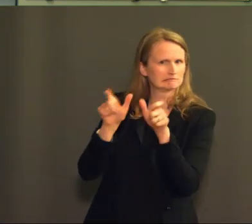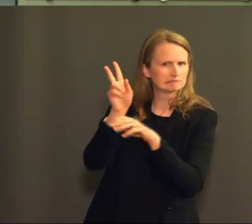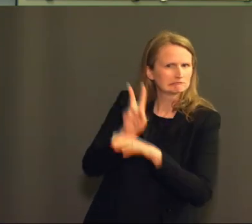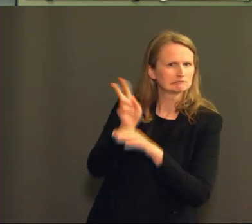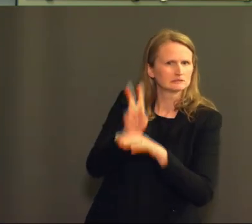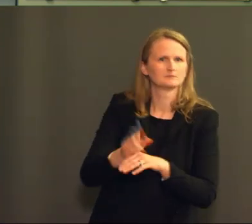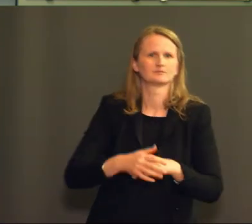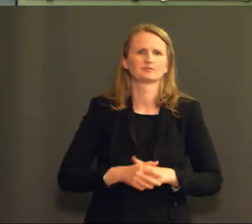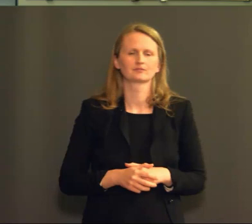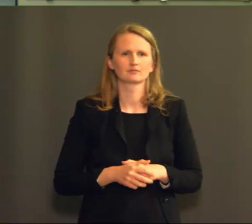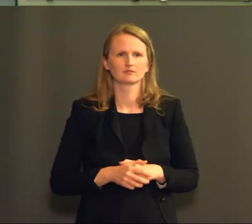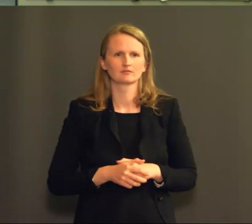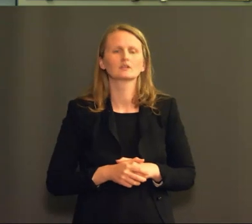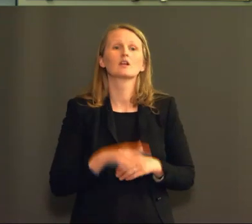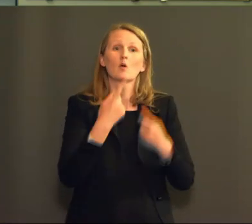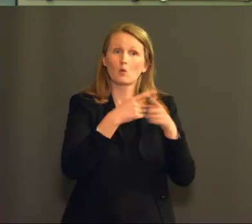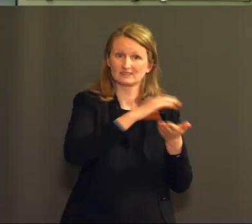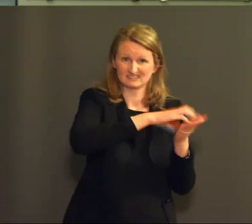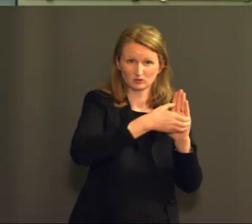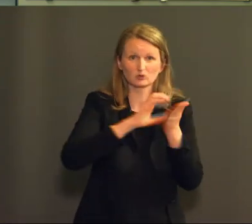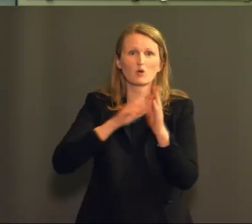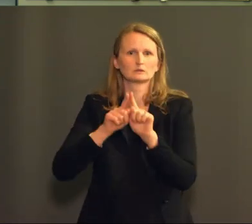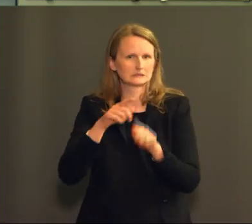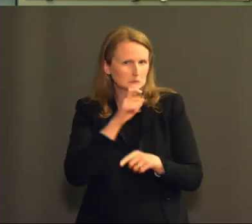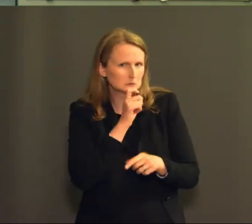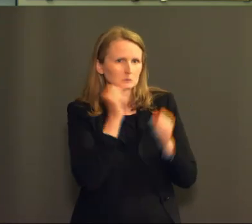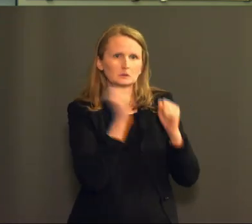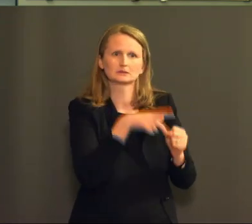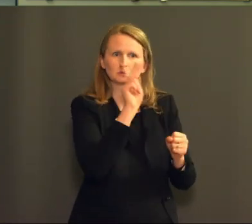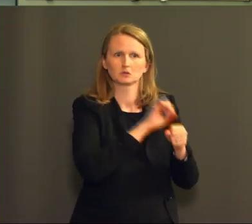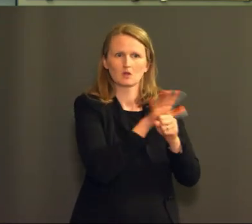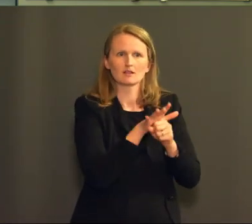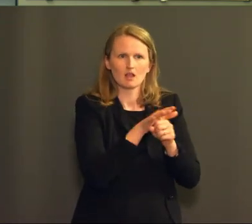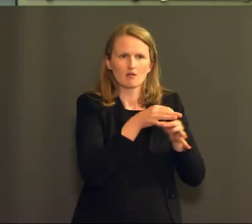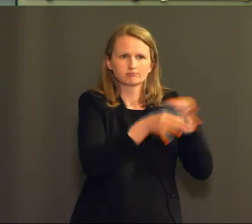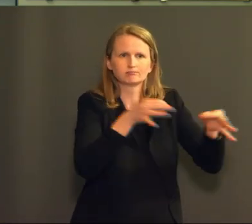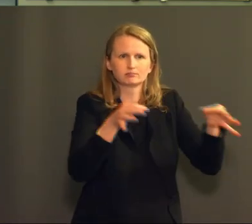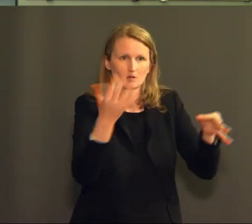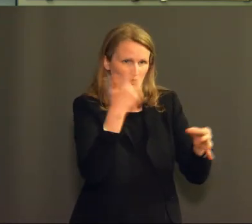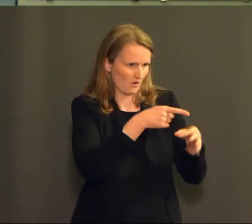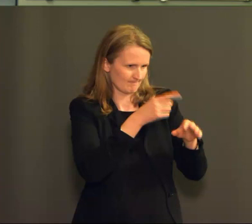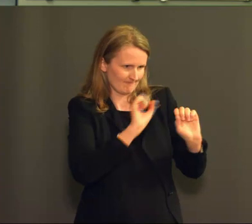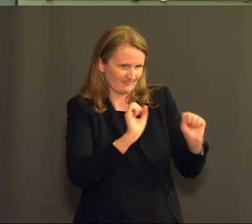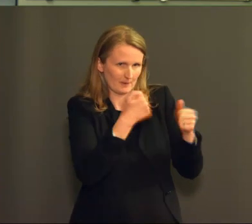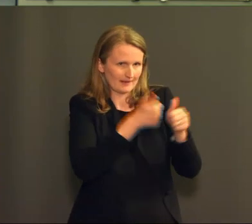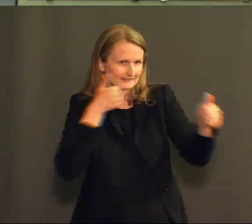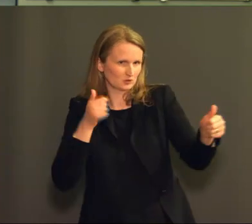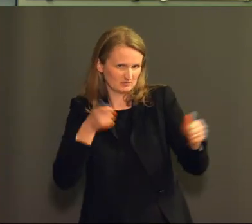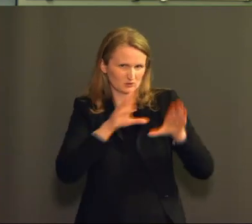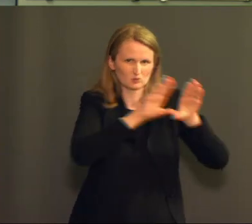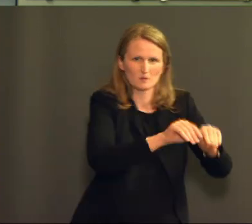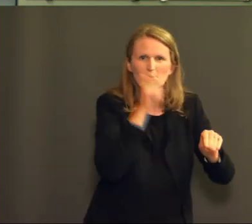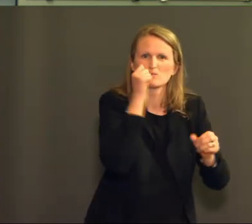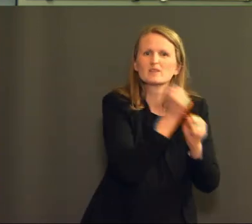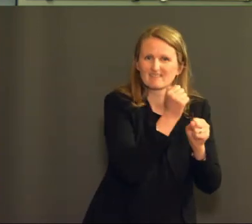manufacturiers pour lesquels la fonction ne permet toujours pas le télétravail. Récemment, et à titre d'exemple, un